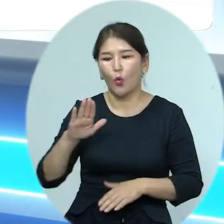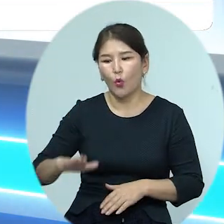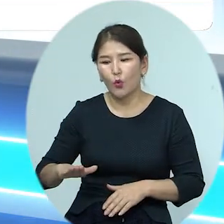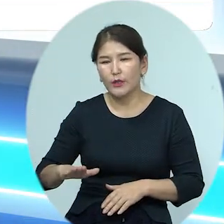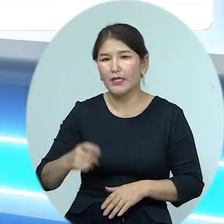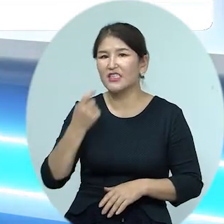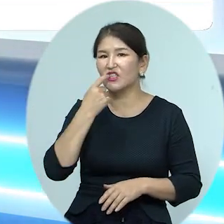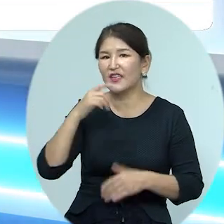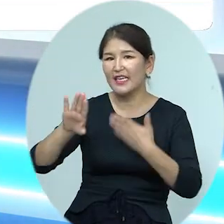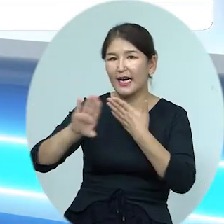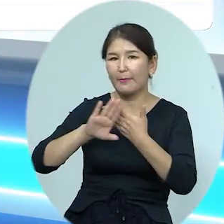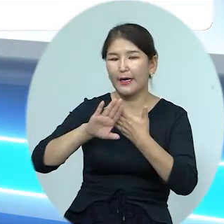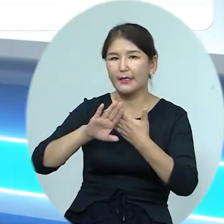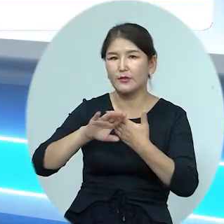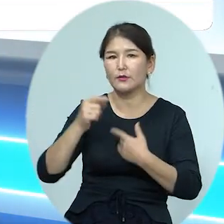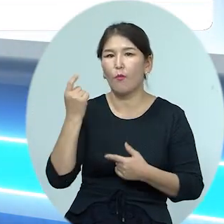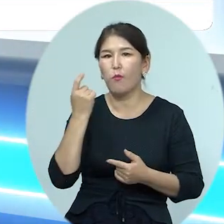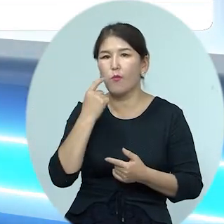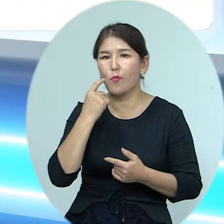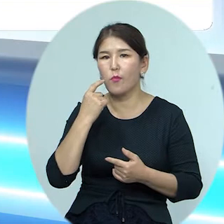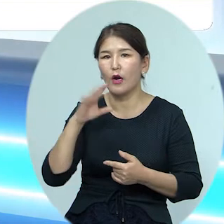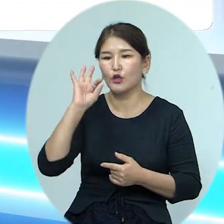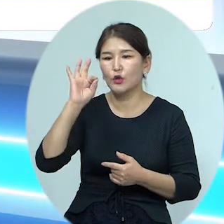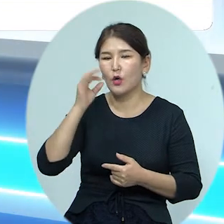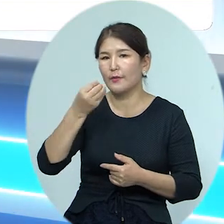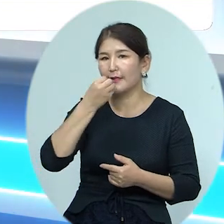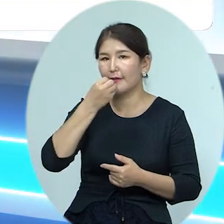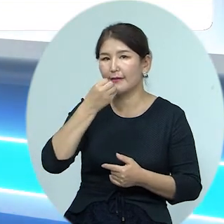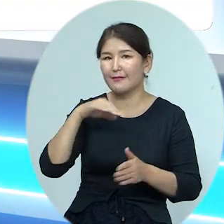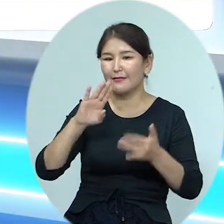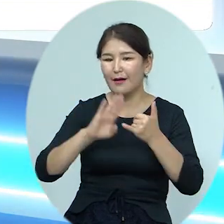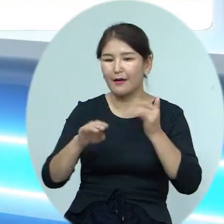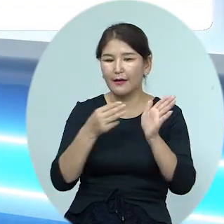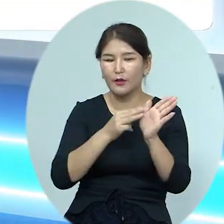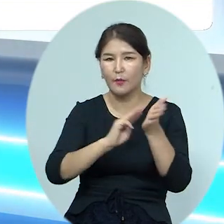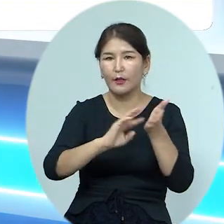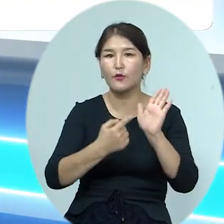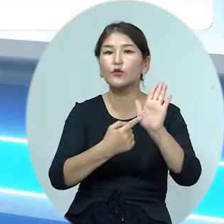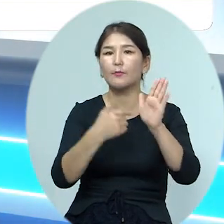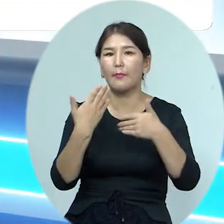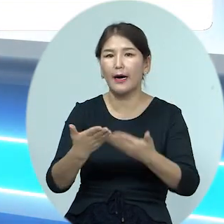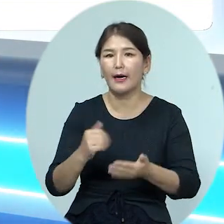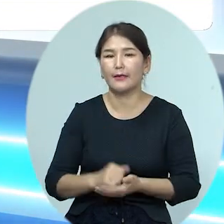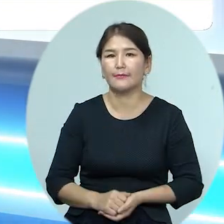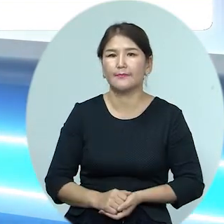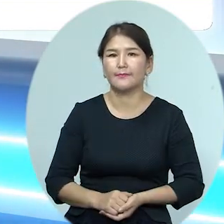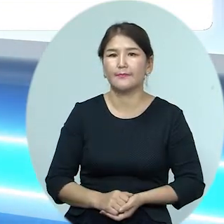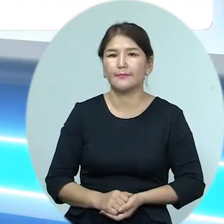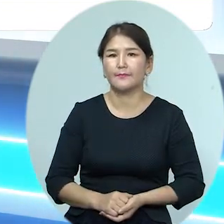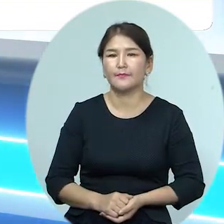шүдийг хамгаалахын тулд чихэрлэг амттныг хэрхэн зөв идэх талаар дараах томьёоллыг хийсэн байна. За, энэ дээр